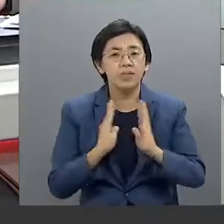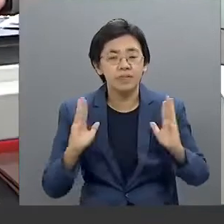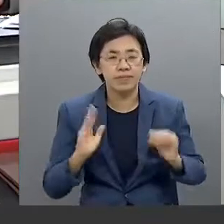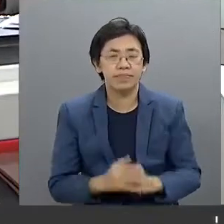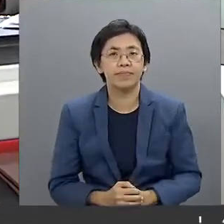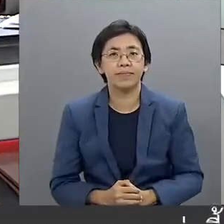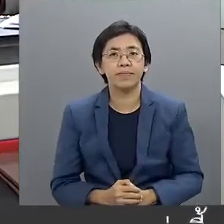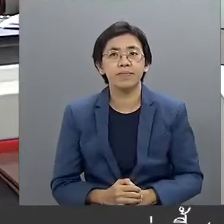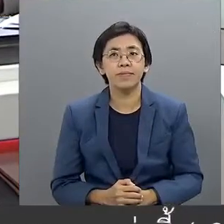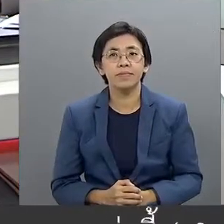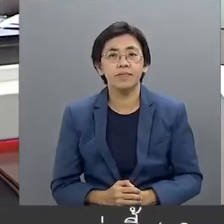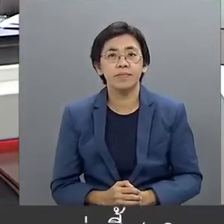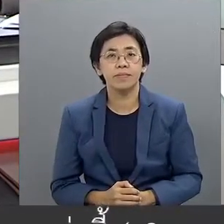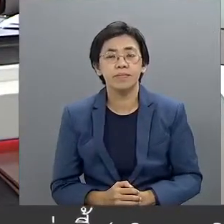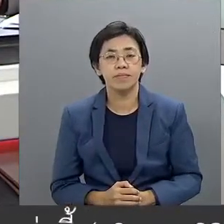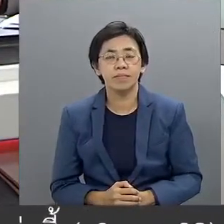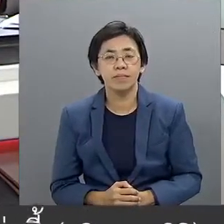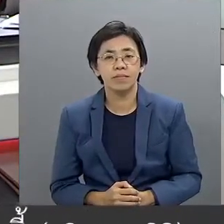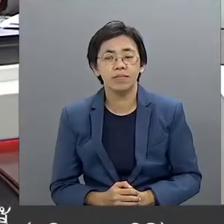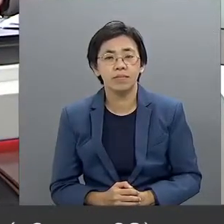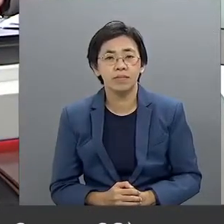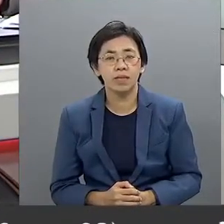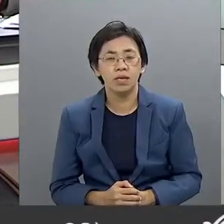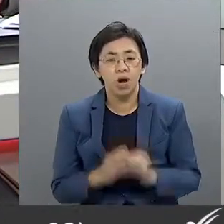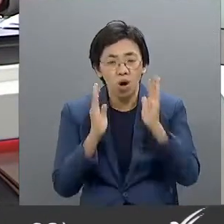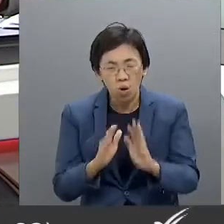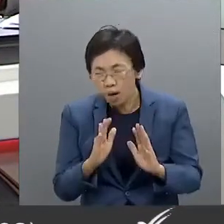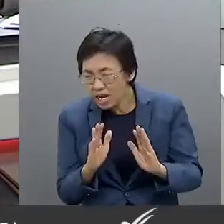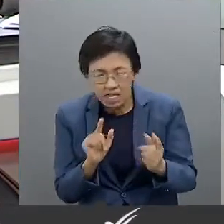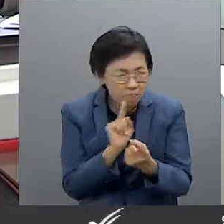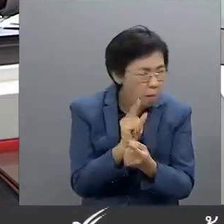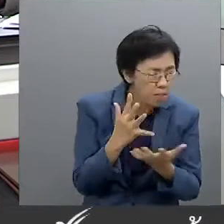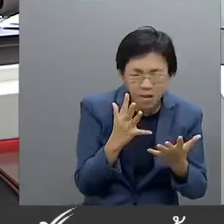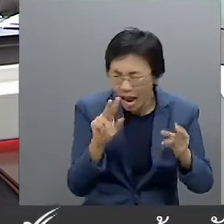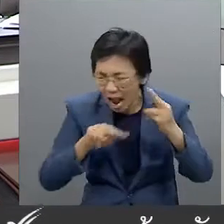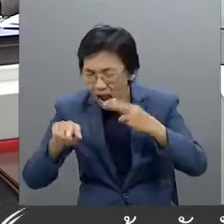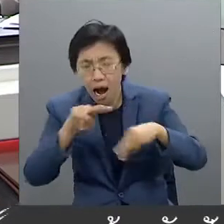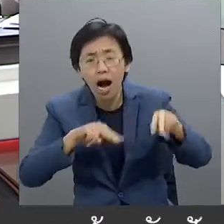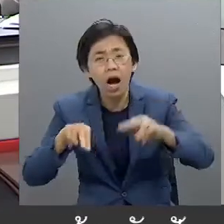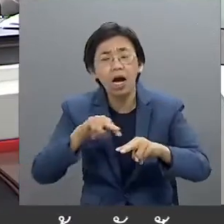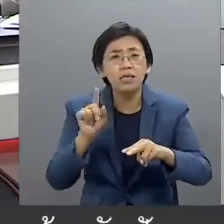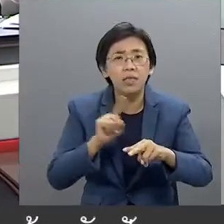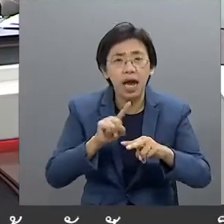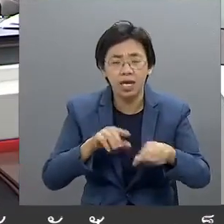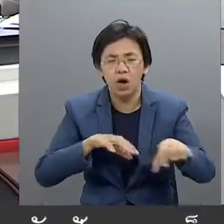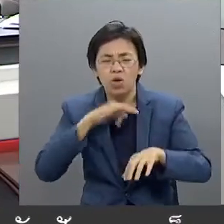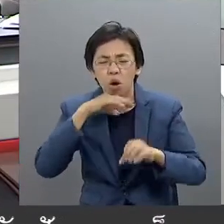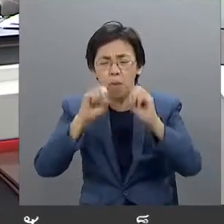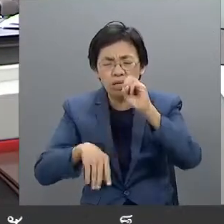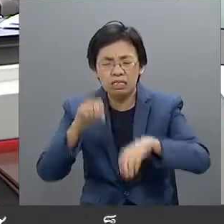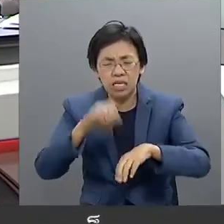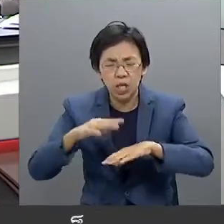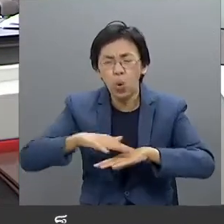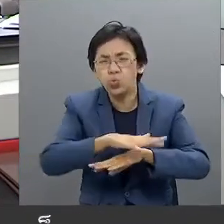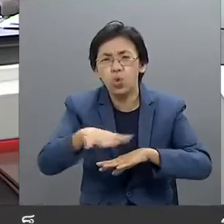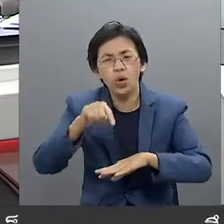สิ่งที่ต้องทำคู่ขนานไปกับการค้นหาผู้สูญหายจากเหตุเรือเฟอร์รี่ที่เกาะสมุยนะคะก็คือการจัดการขยะค่ะที่ตอนนี้ก็ยังไม่รู้แน่ชัด นะค